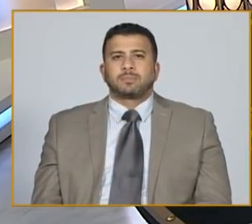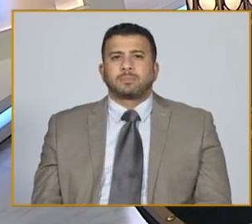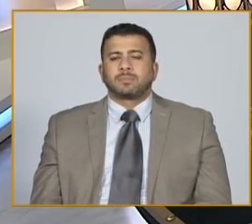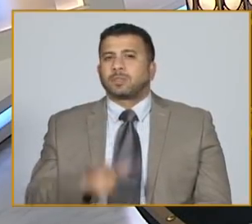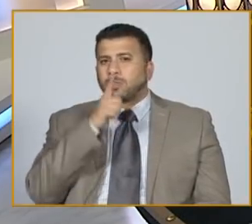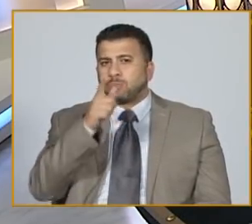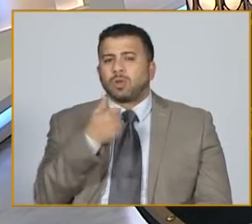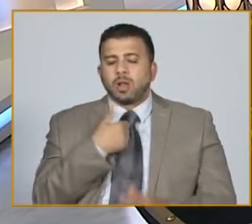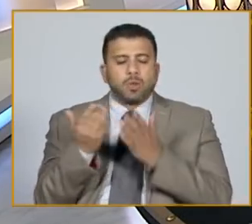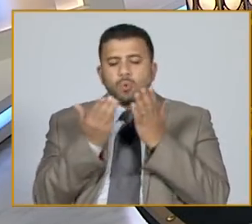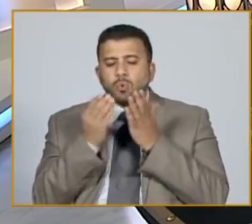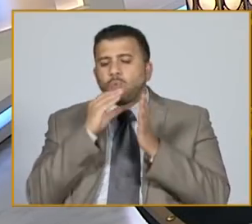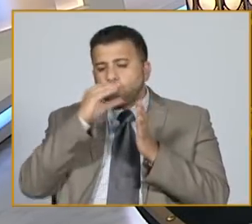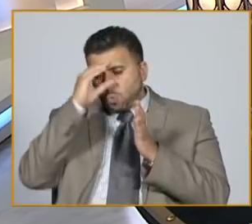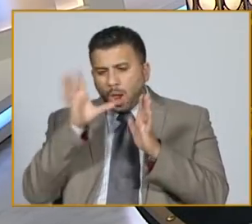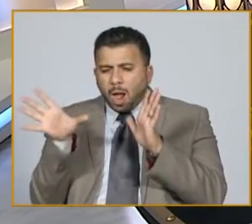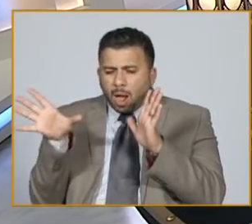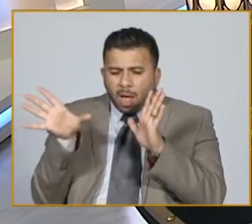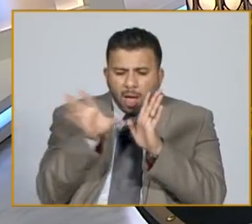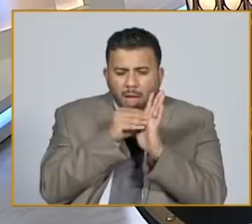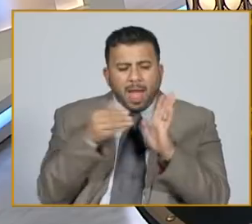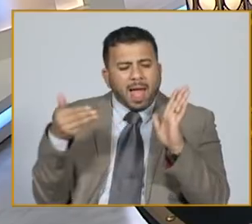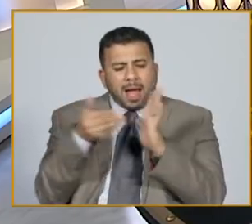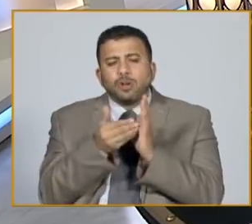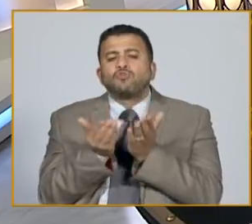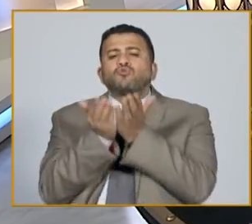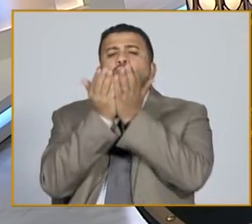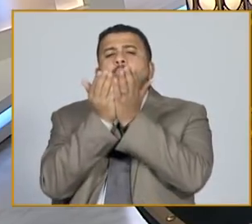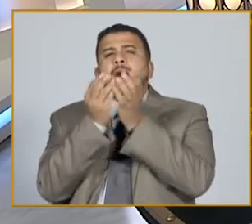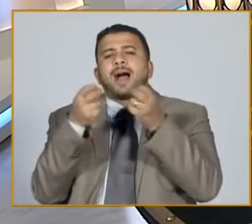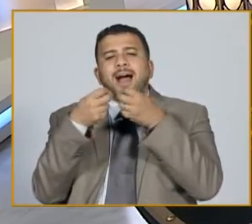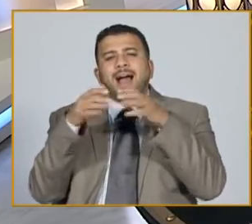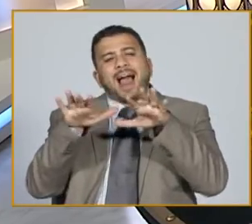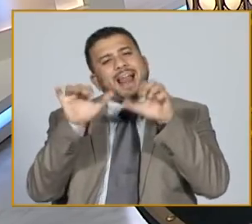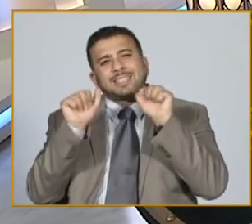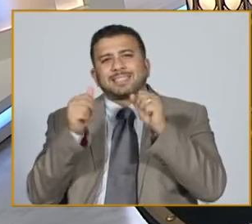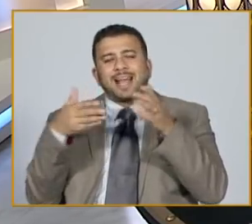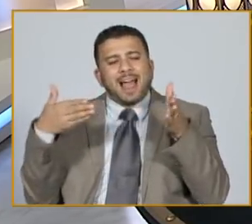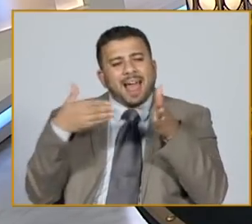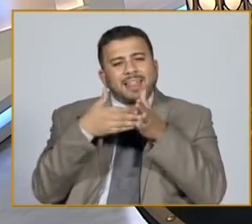القرآن ولا لا؟ إن شاء الله يا فاطمة. أي مشكور يا سيدي. مرحبا أختي.